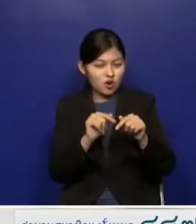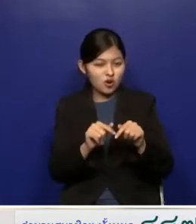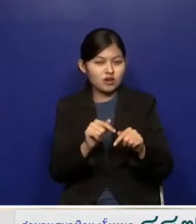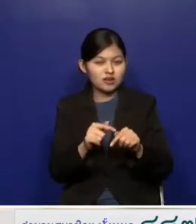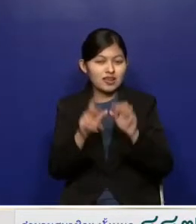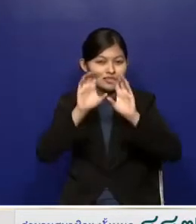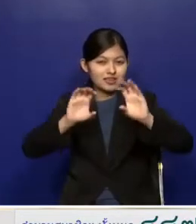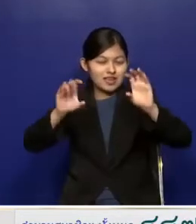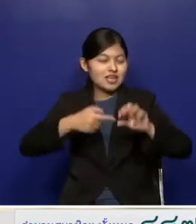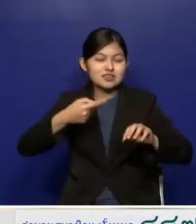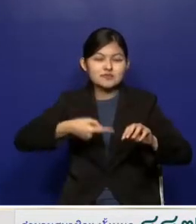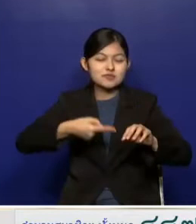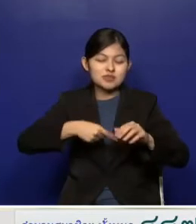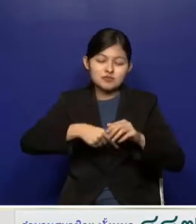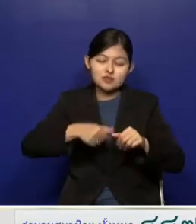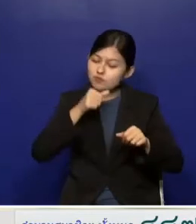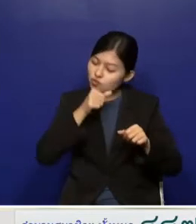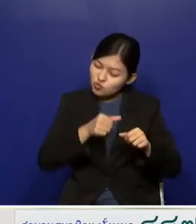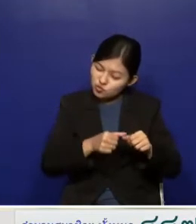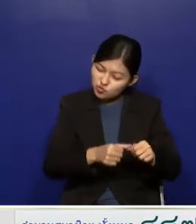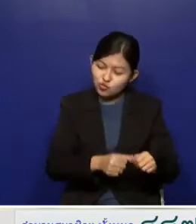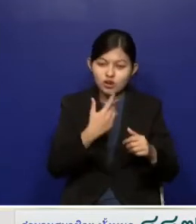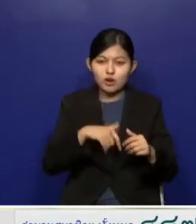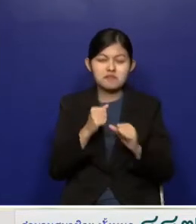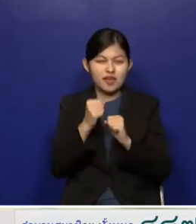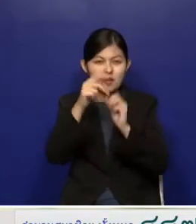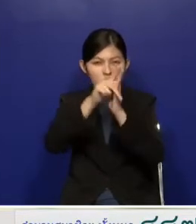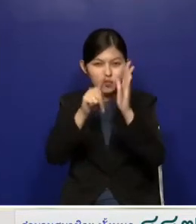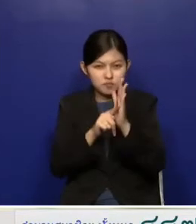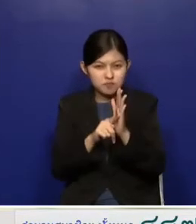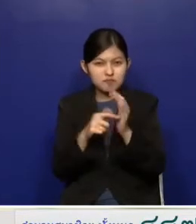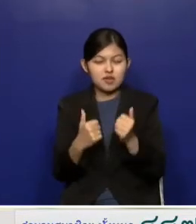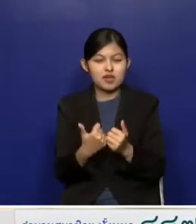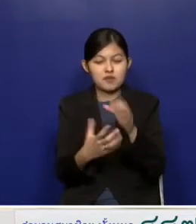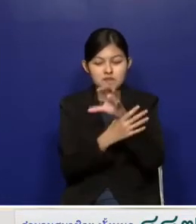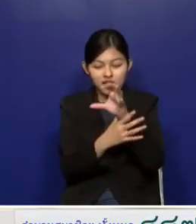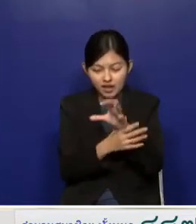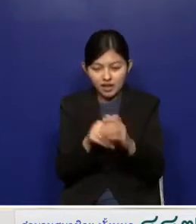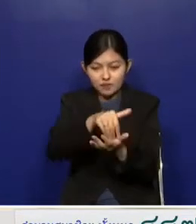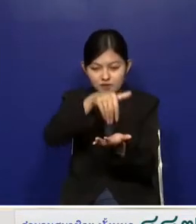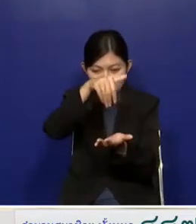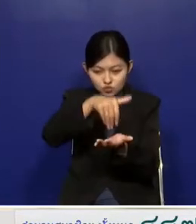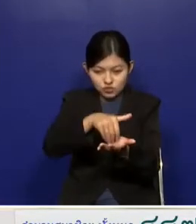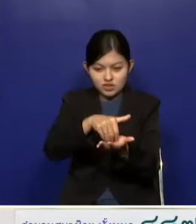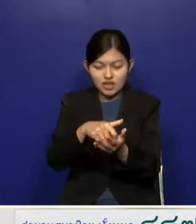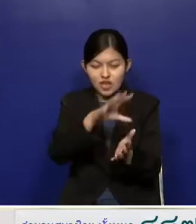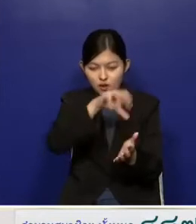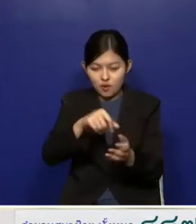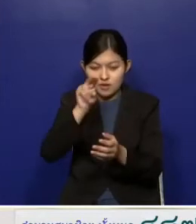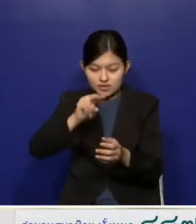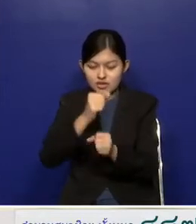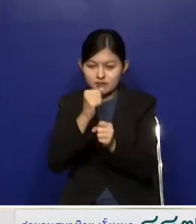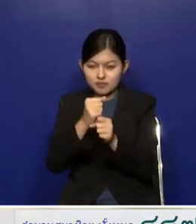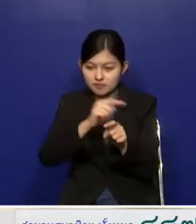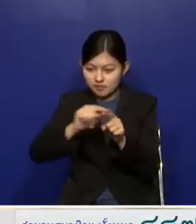มของเราซึ่ฝังรากลกอยู่แล้พยายามใช้กฎหมายที่มลกษณะบงคับเป็ส่นกลางไปดำเนินการซึ่ใหาย